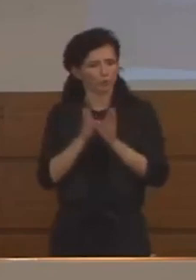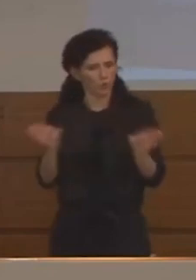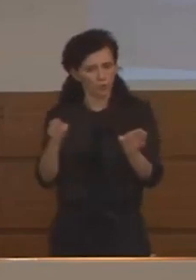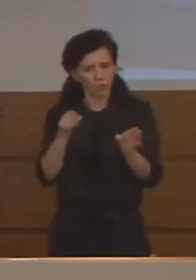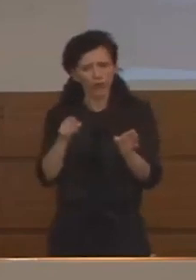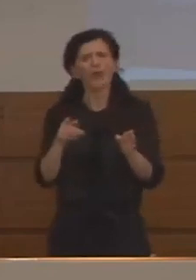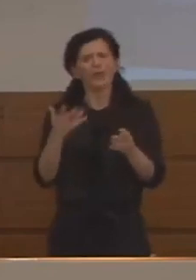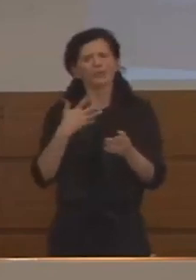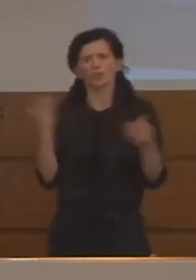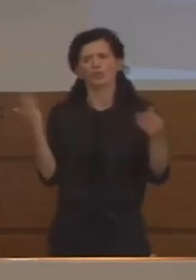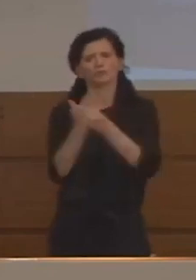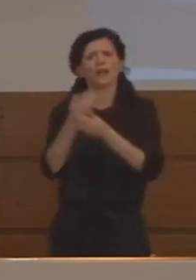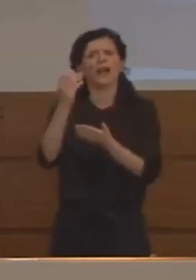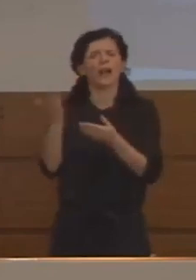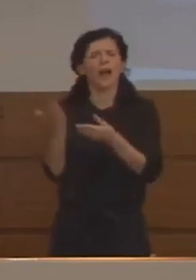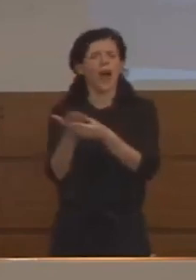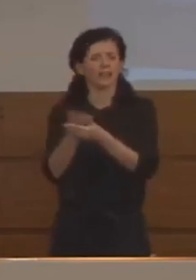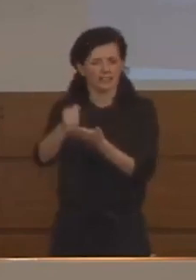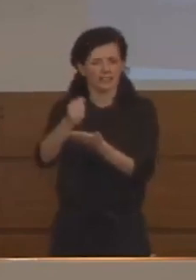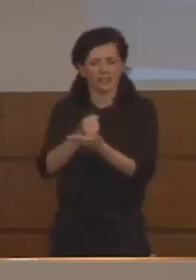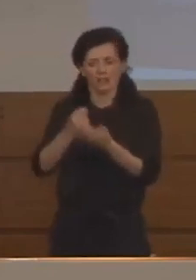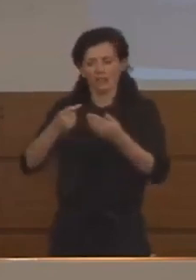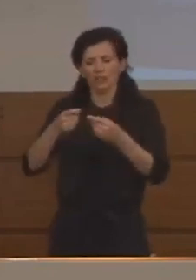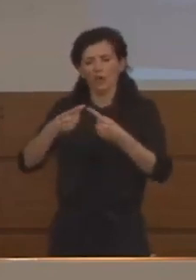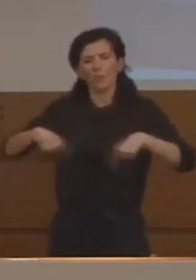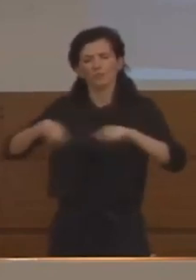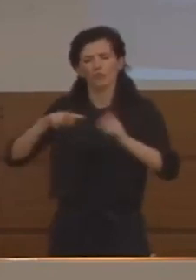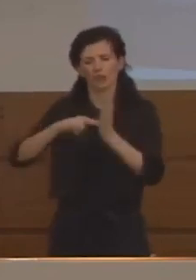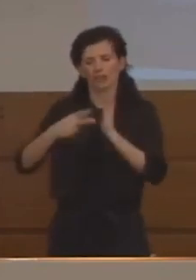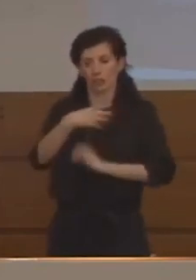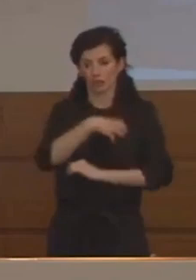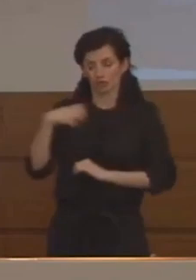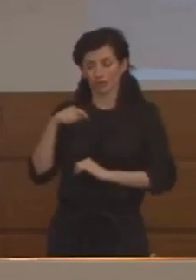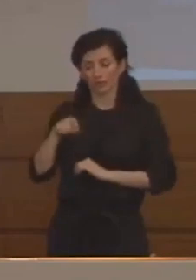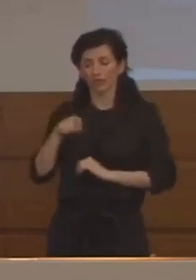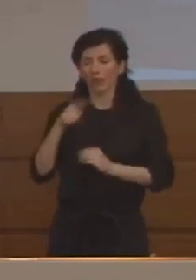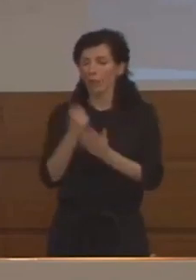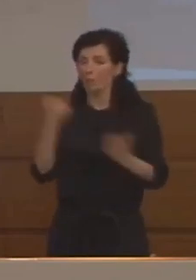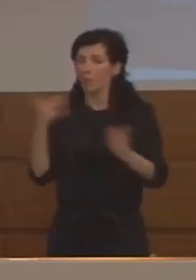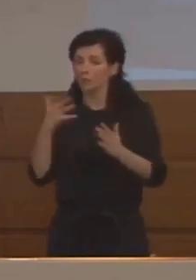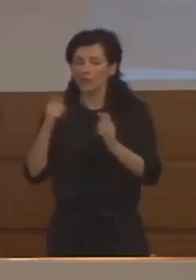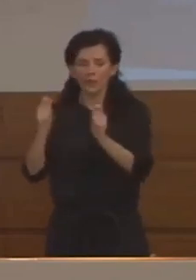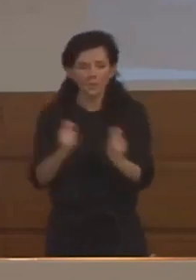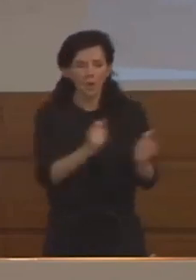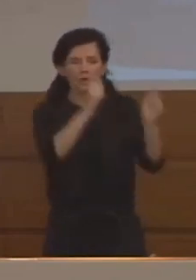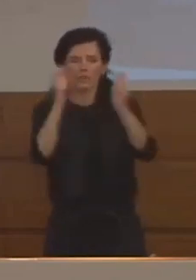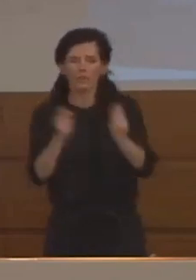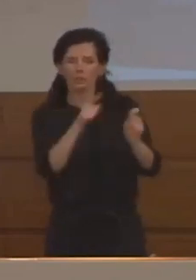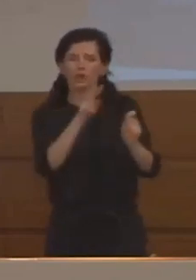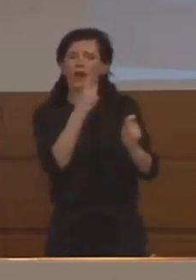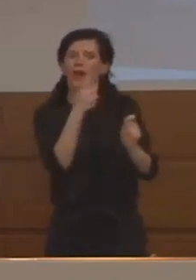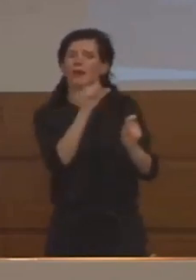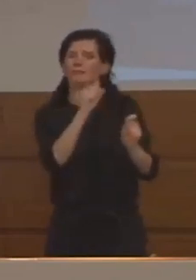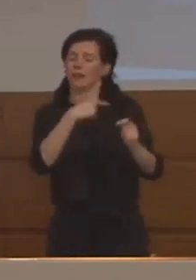commissione tecnico scientifica per monitorare specificatamente le rsa e per